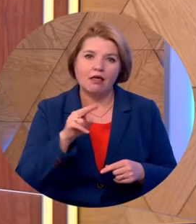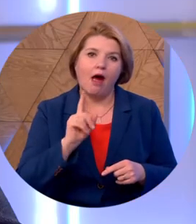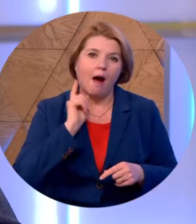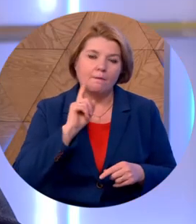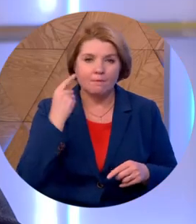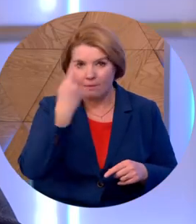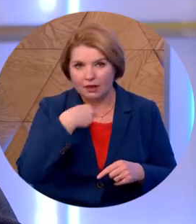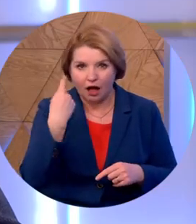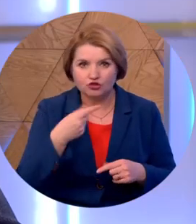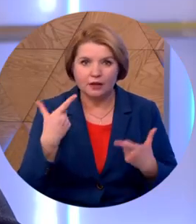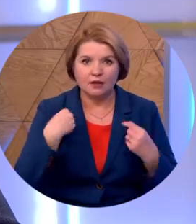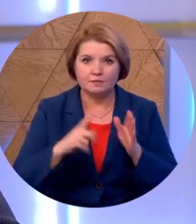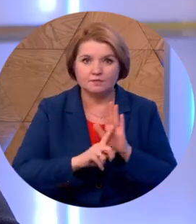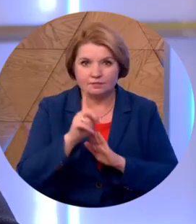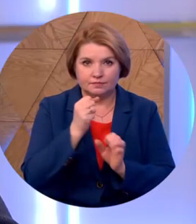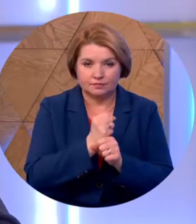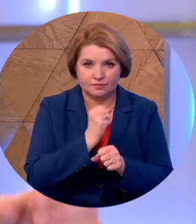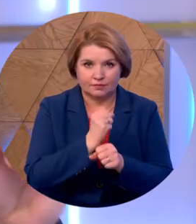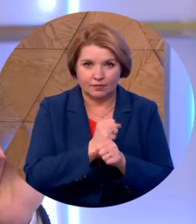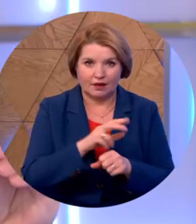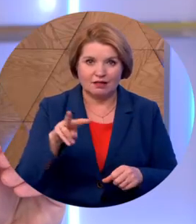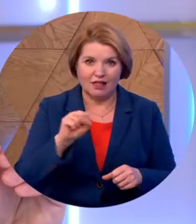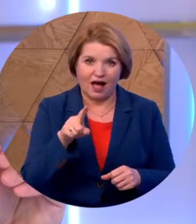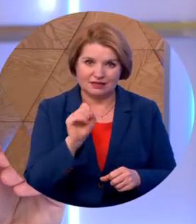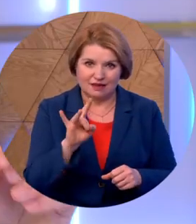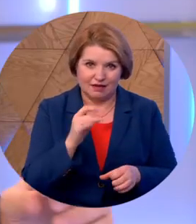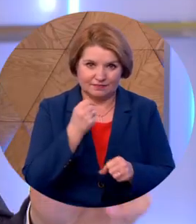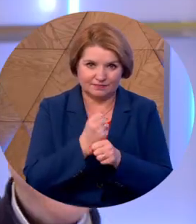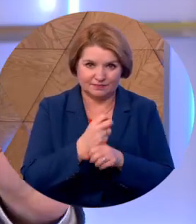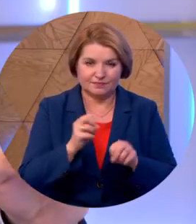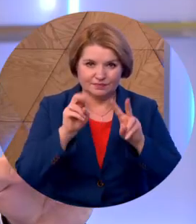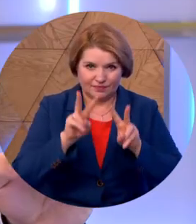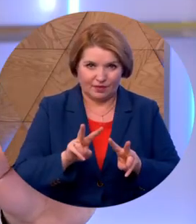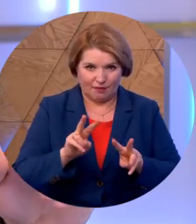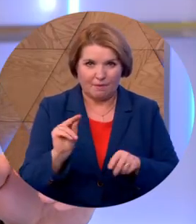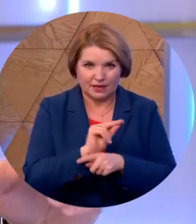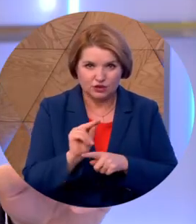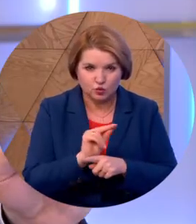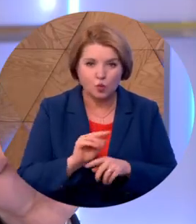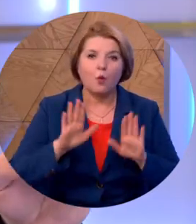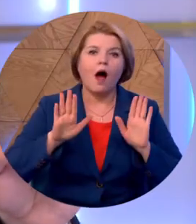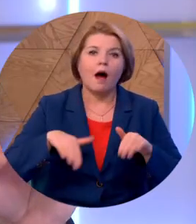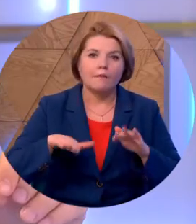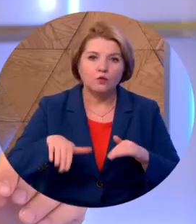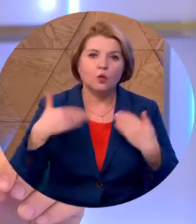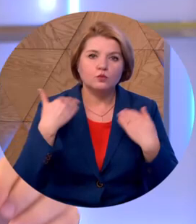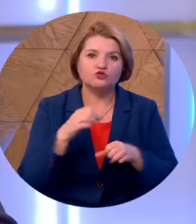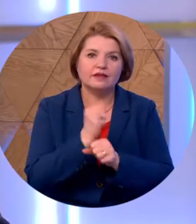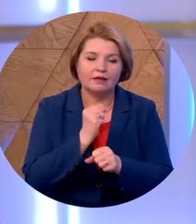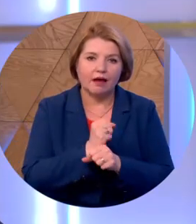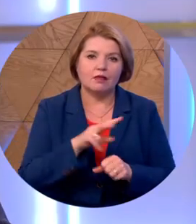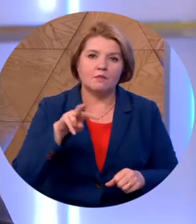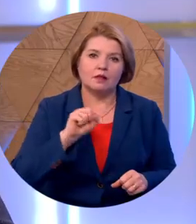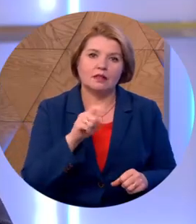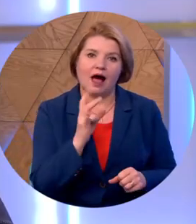сначала CO2 лазером делаем микро перфорацию именно Дерма слоя так а потом уже после этого делаем лазерную биоревитализацию по Вы